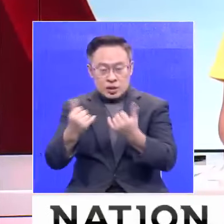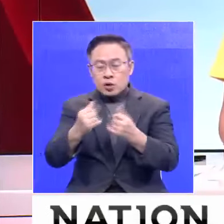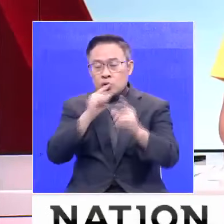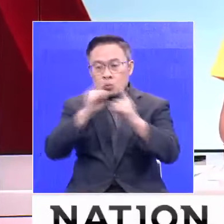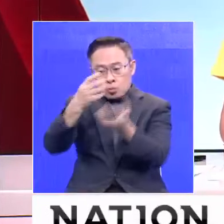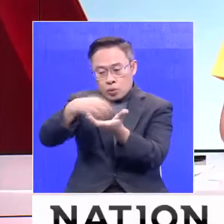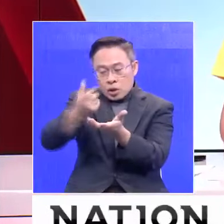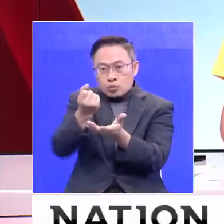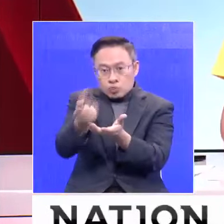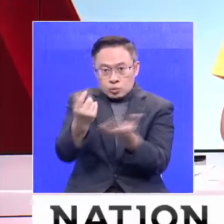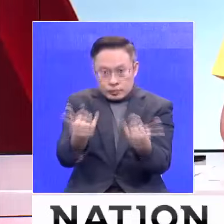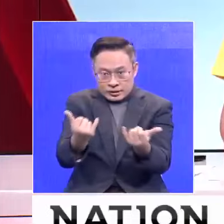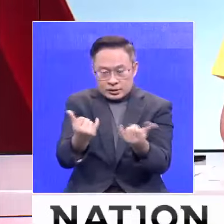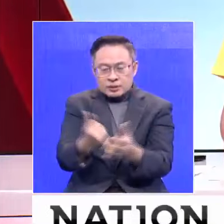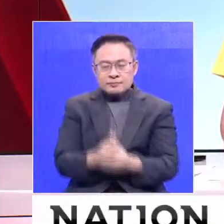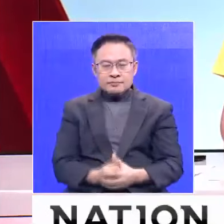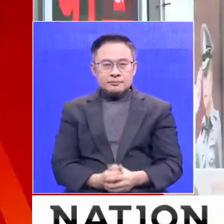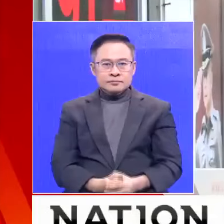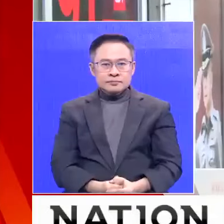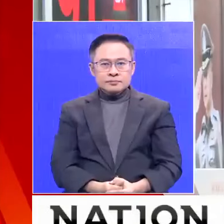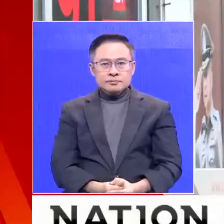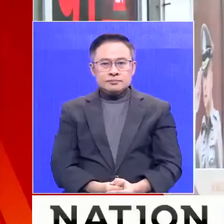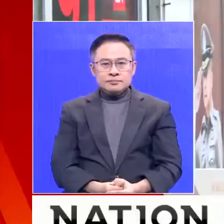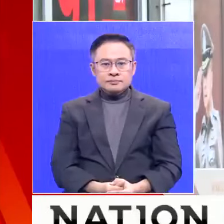านจากคุณอโนทัยสกุลทองกันค่ะ